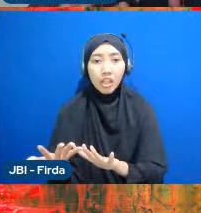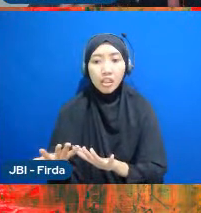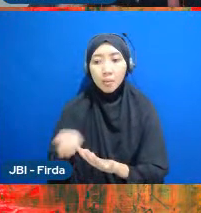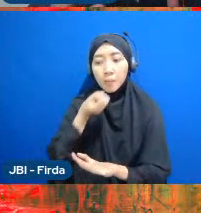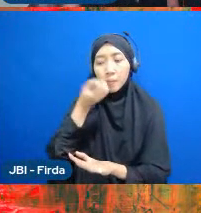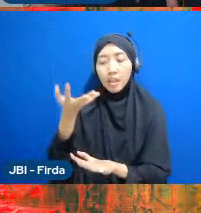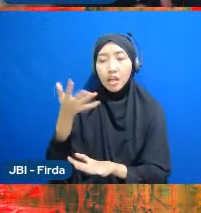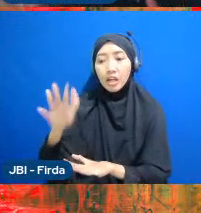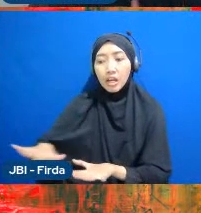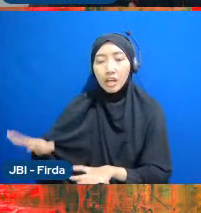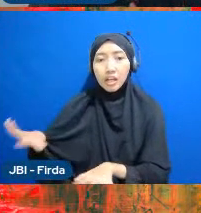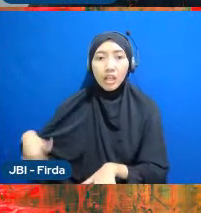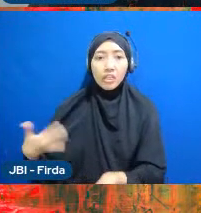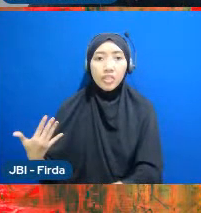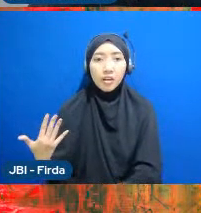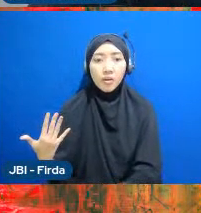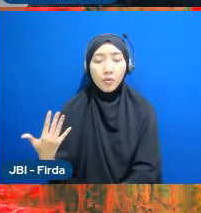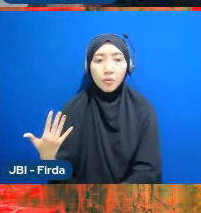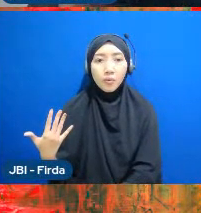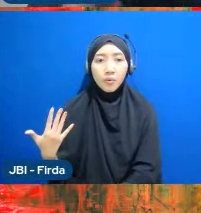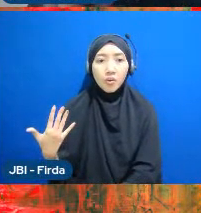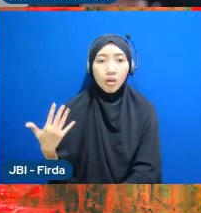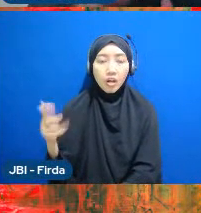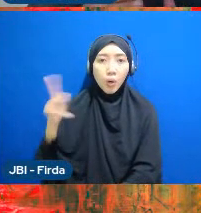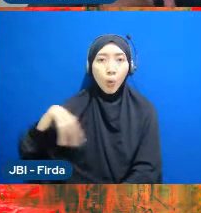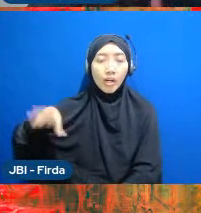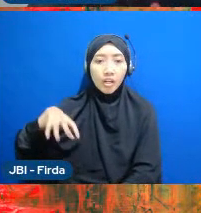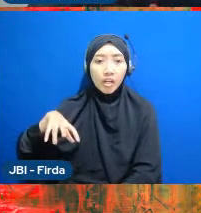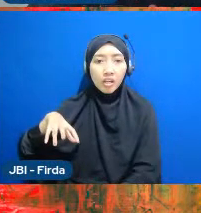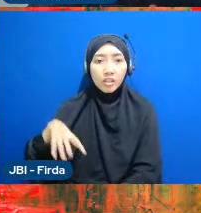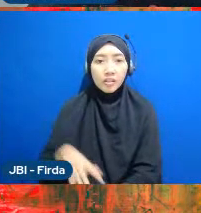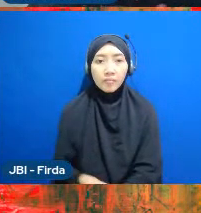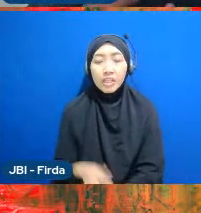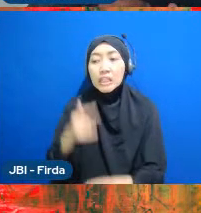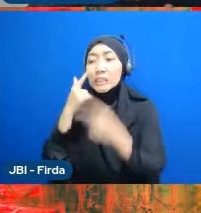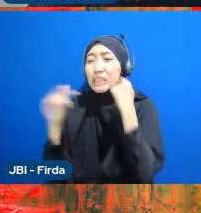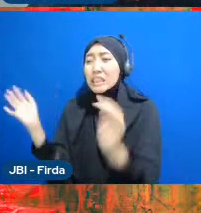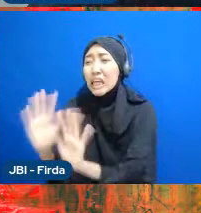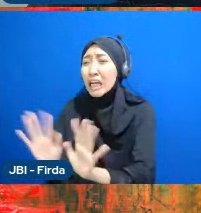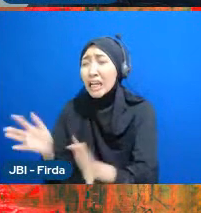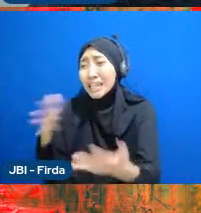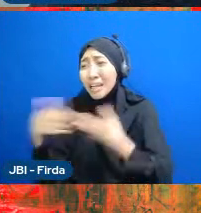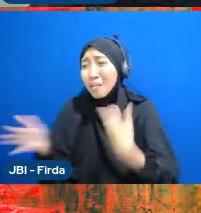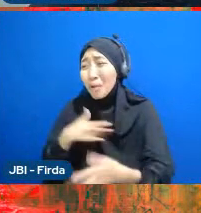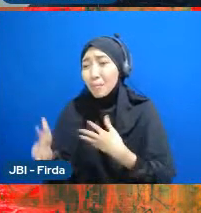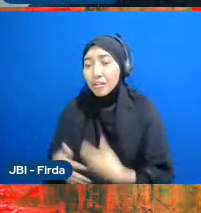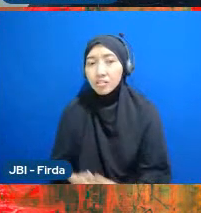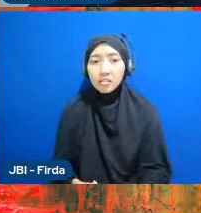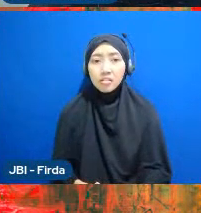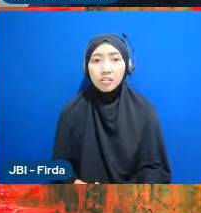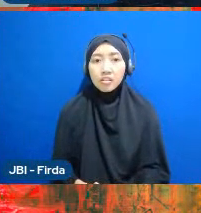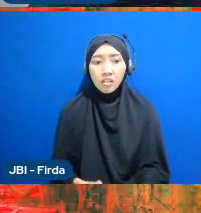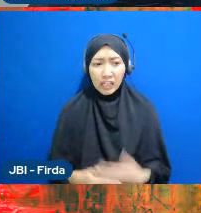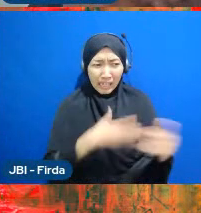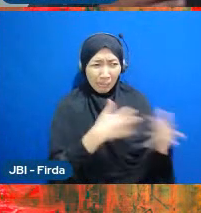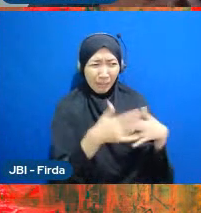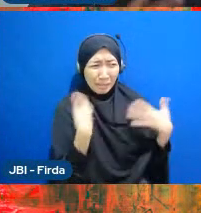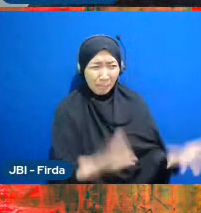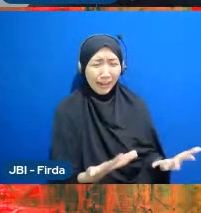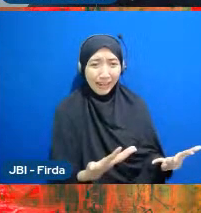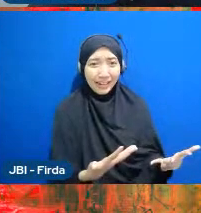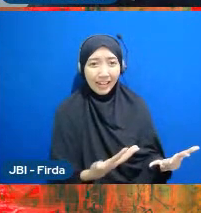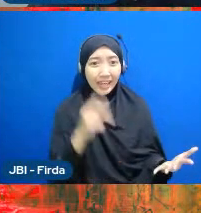ke ininya, nggak ya jangan sedih, nggak apa-apa kok, nggak apa-apa gimana,